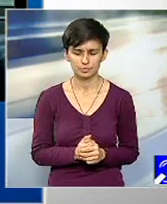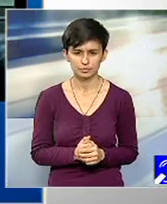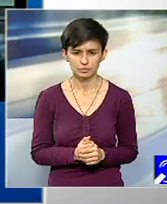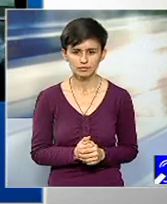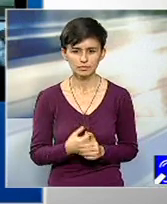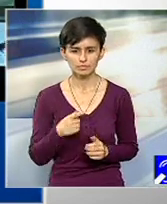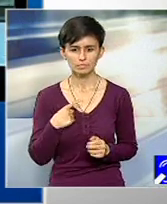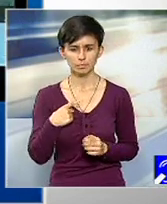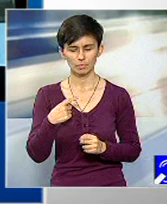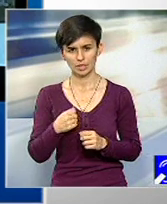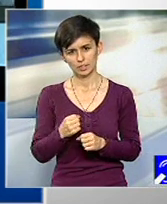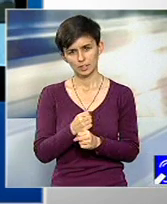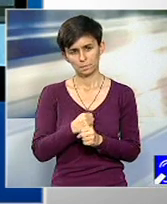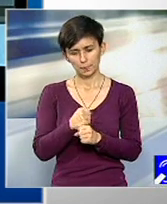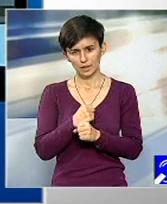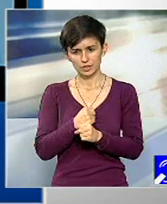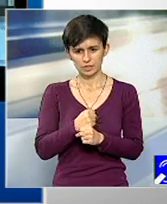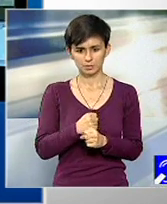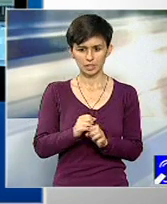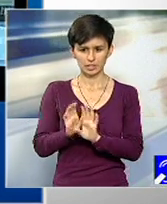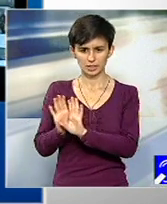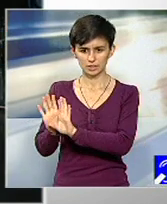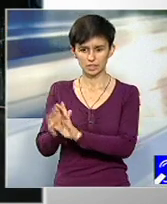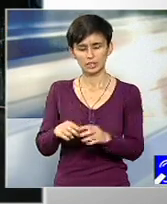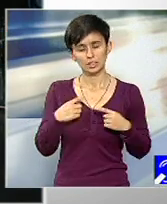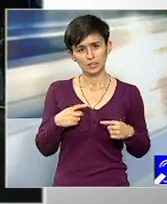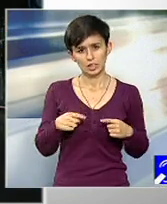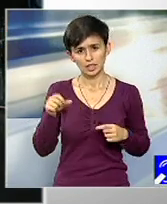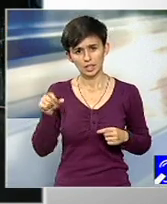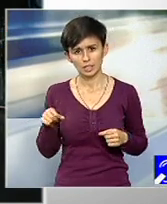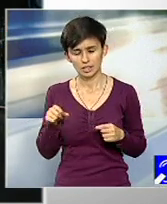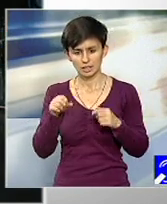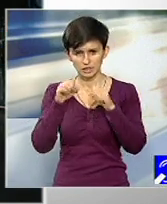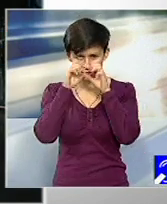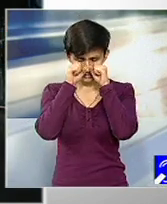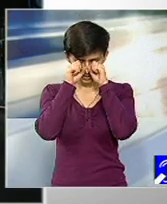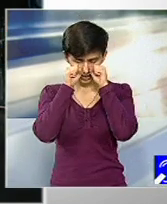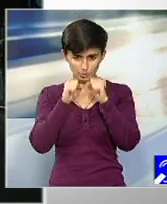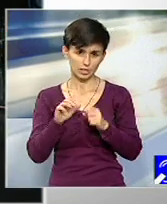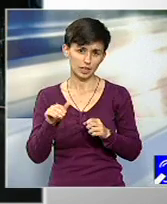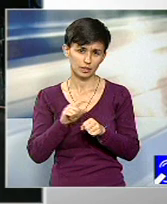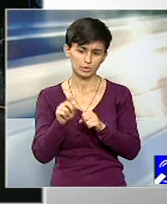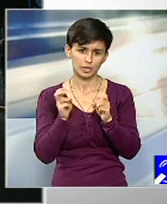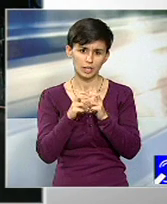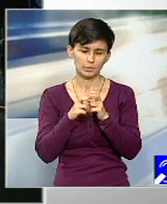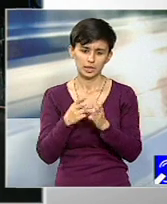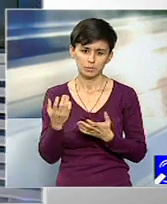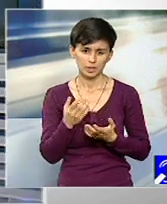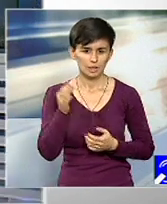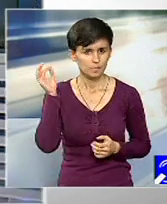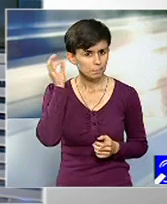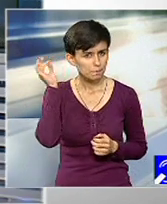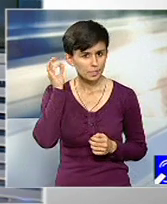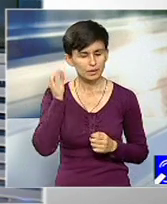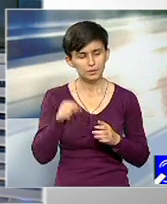pic izolată, adică fiecare nevăzător aflat în sală are un aparat, nu-i așa? Prin care recepționează coloana sonoră a